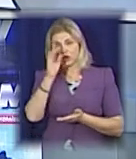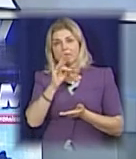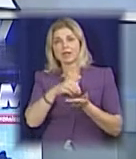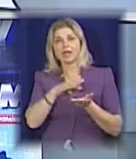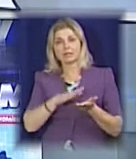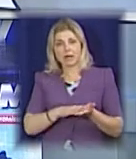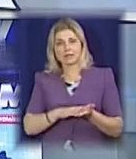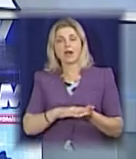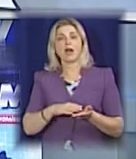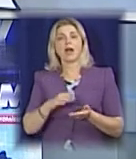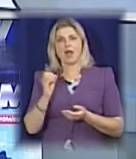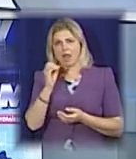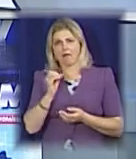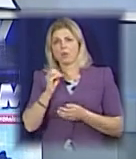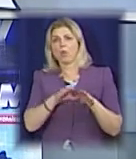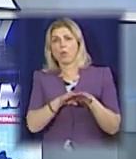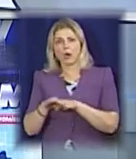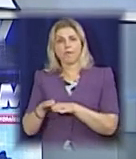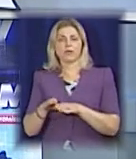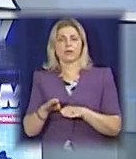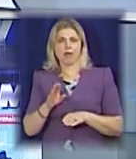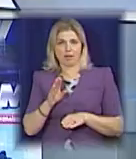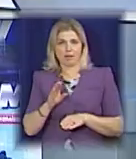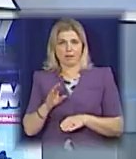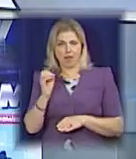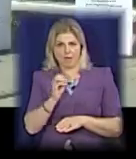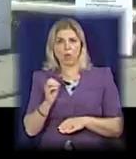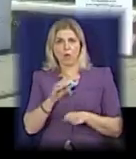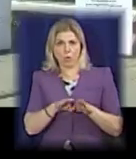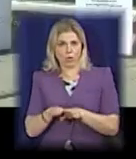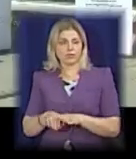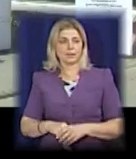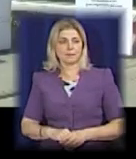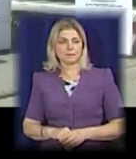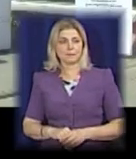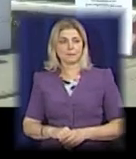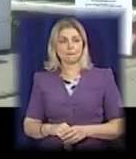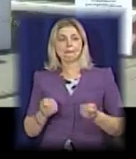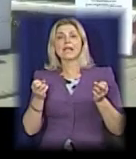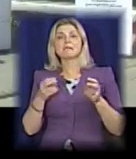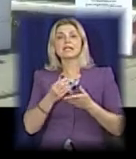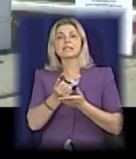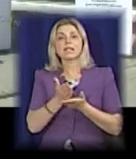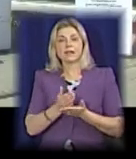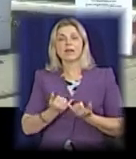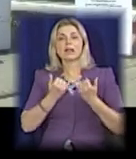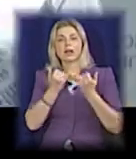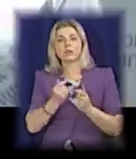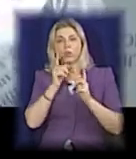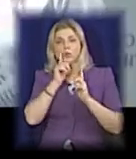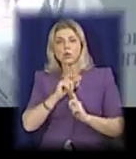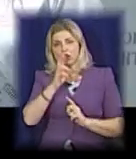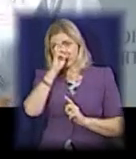стану європейського рівня у форматі Open Space. Open Space – сервіс по наданню послуг у сфері